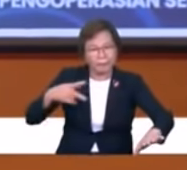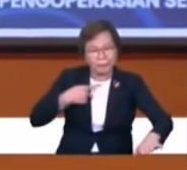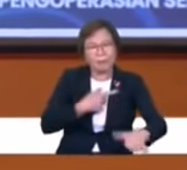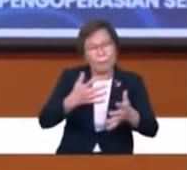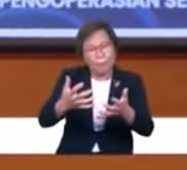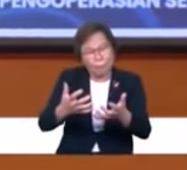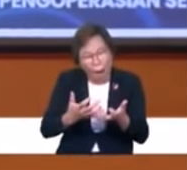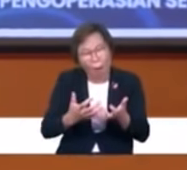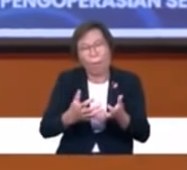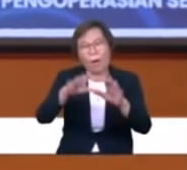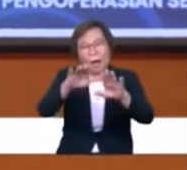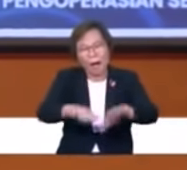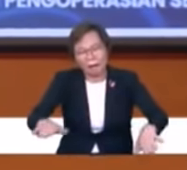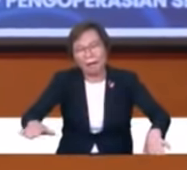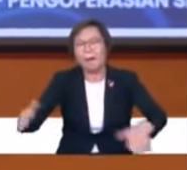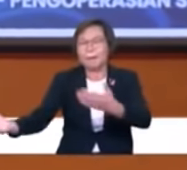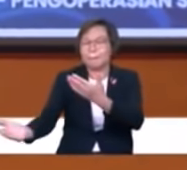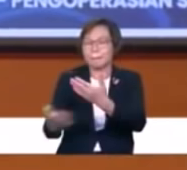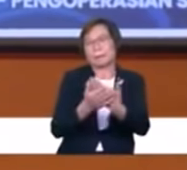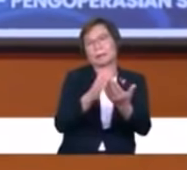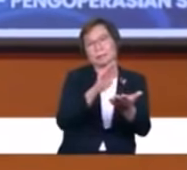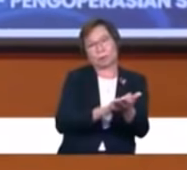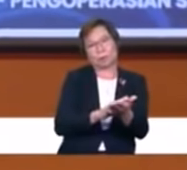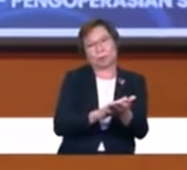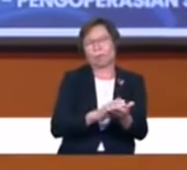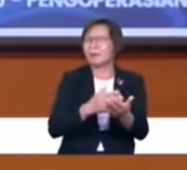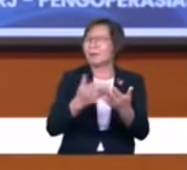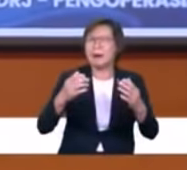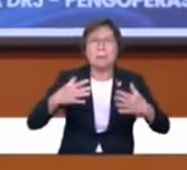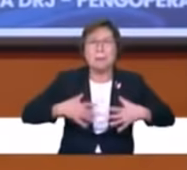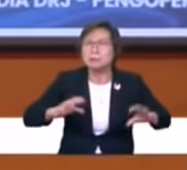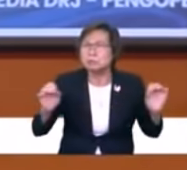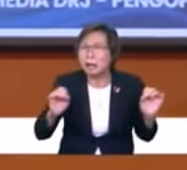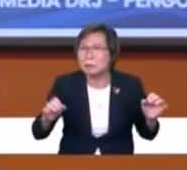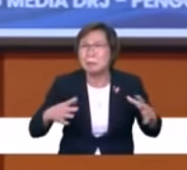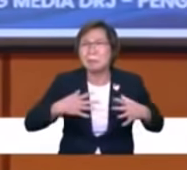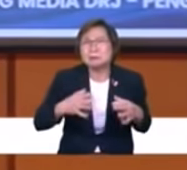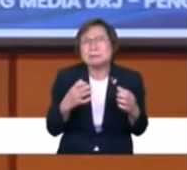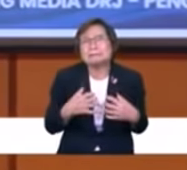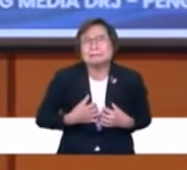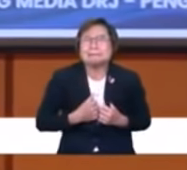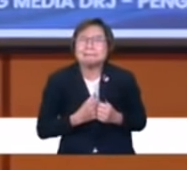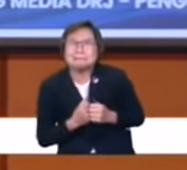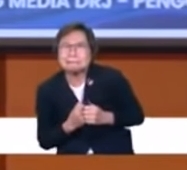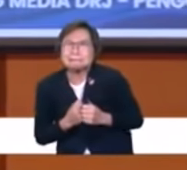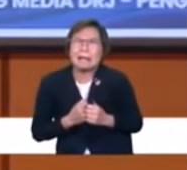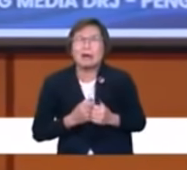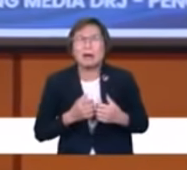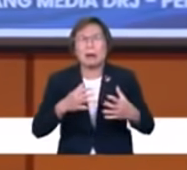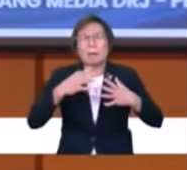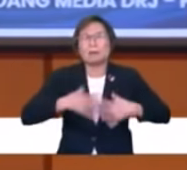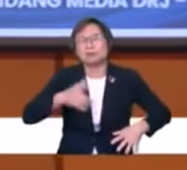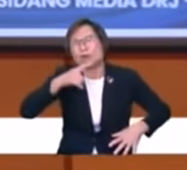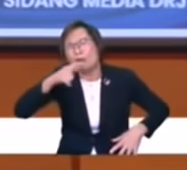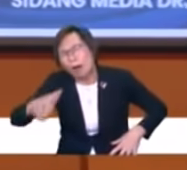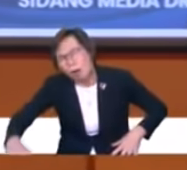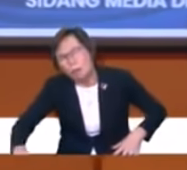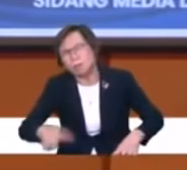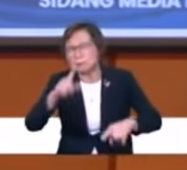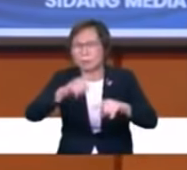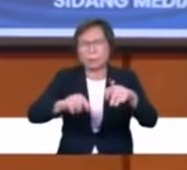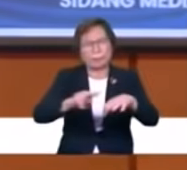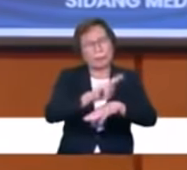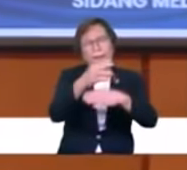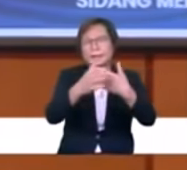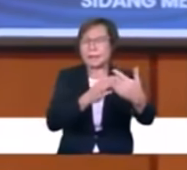itu inginkan anak-anak ini dapat kembali ke sekolah tak ada baju-baju dah ketat baju dah lu sudah tak boleh pakai tak Pop